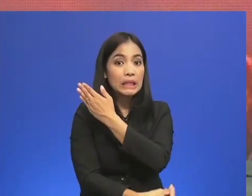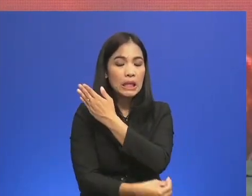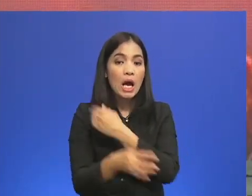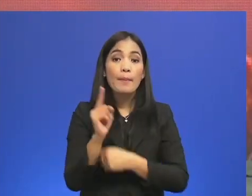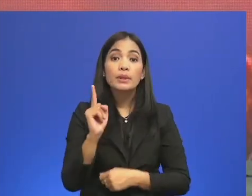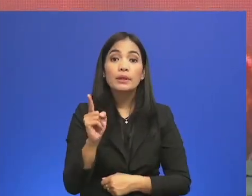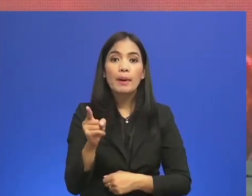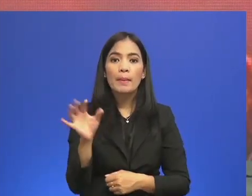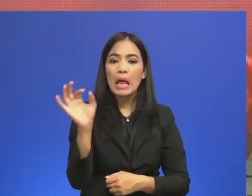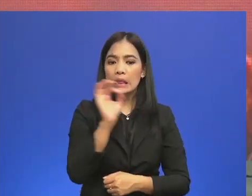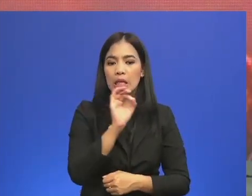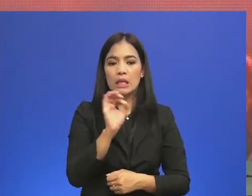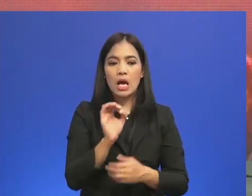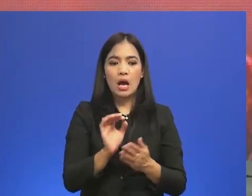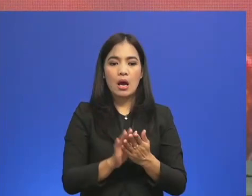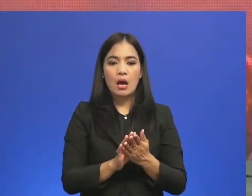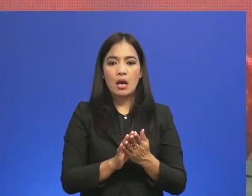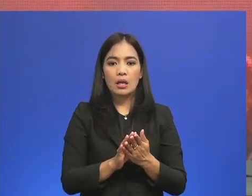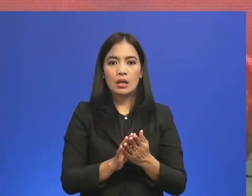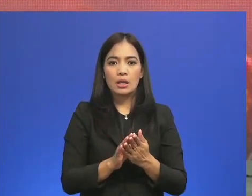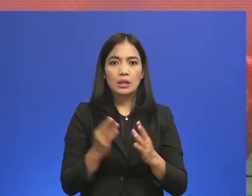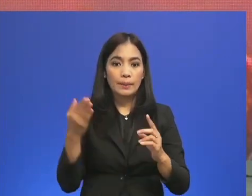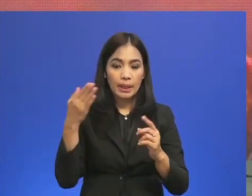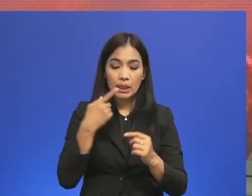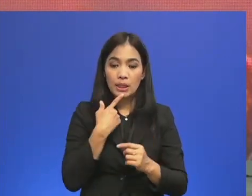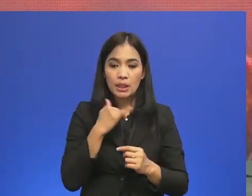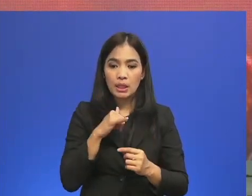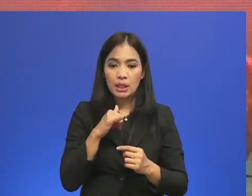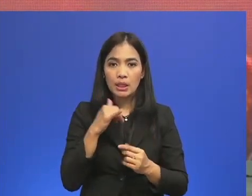ditentukan dari kekayaan.